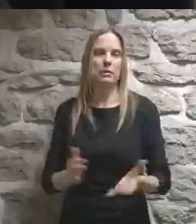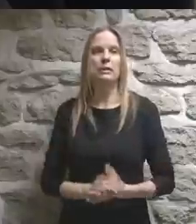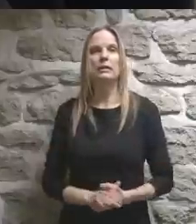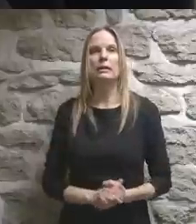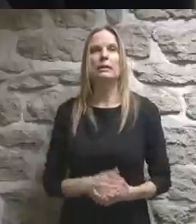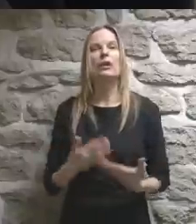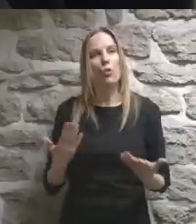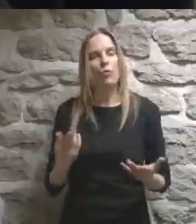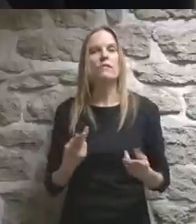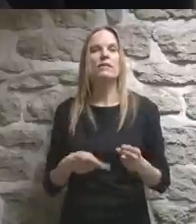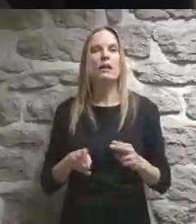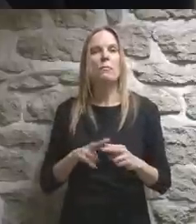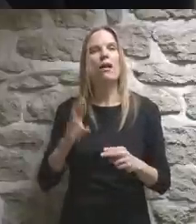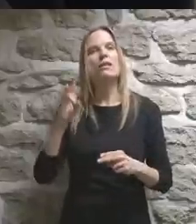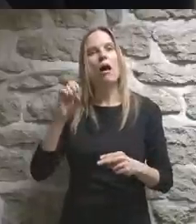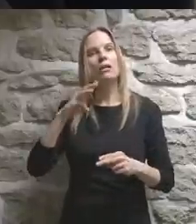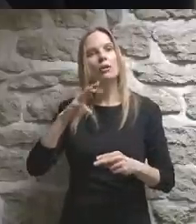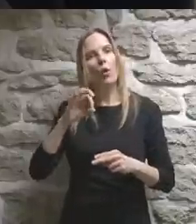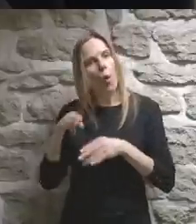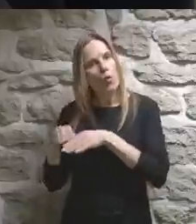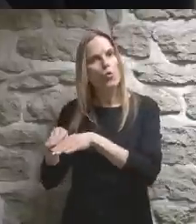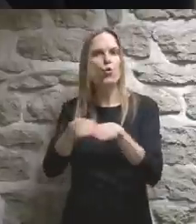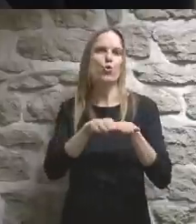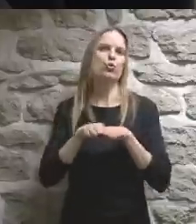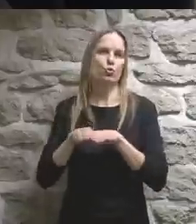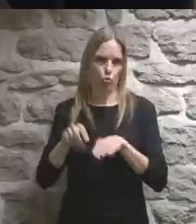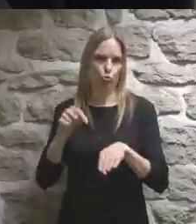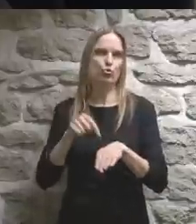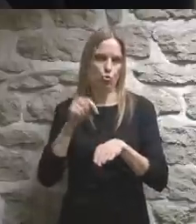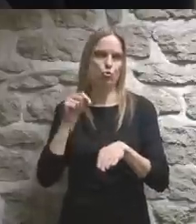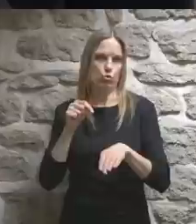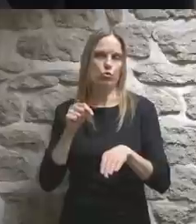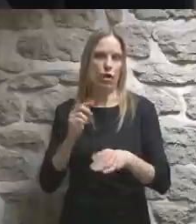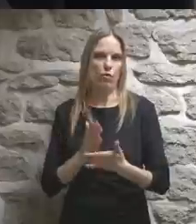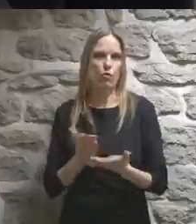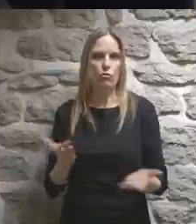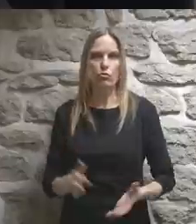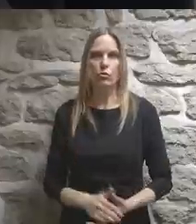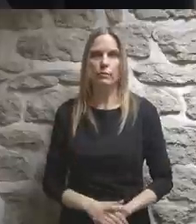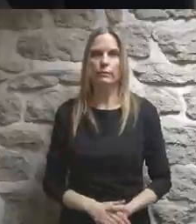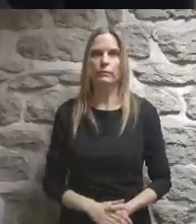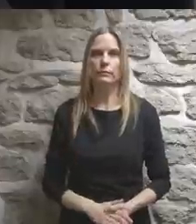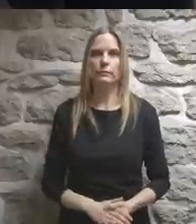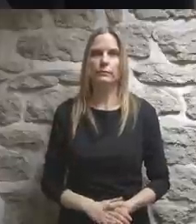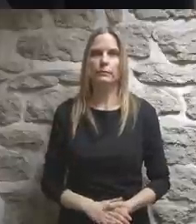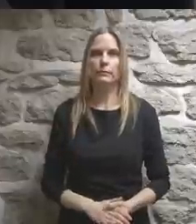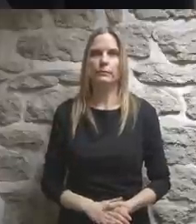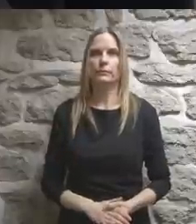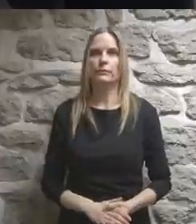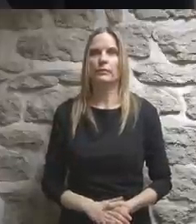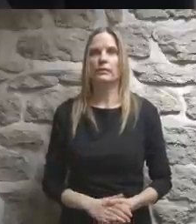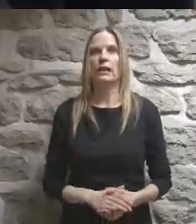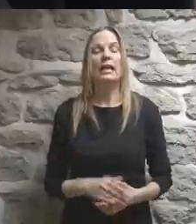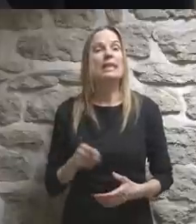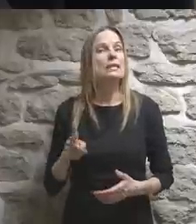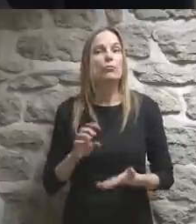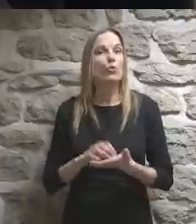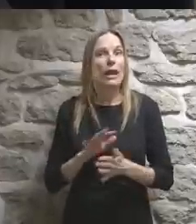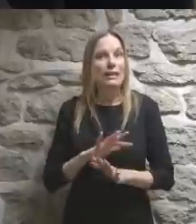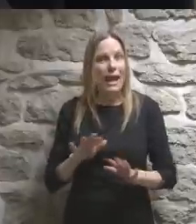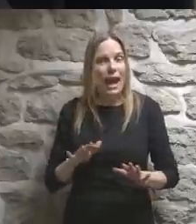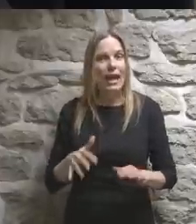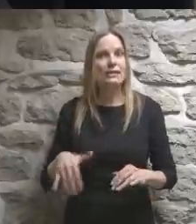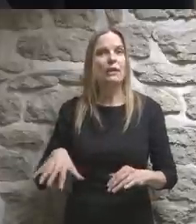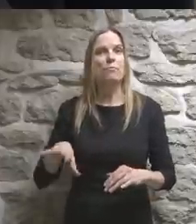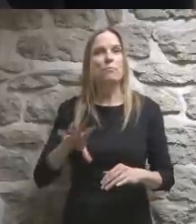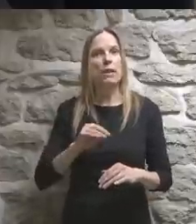on NATO ühtsus tuntav ja mis ei välista seda, et me peaksime veelgi